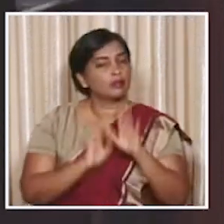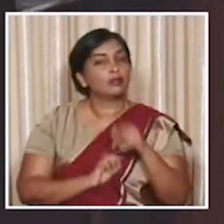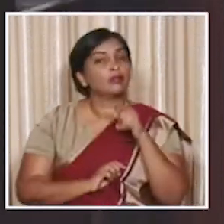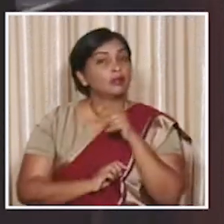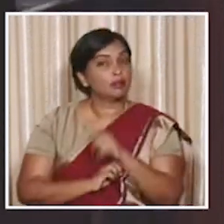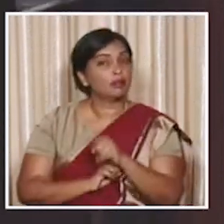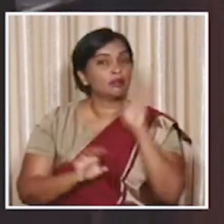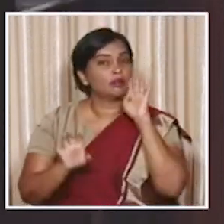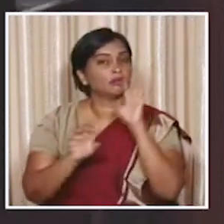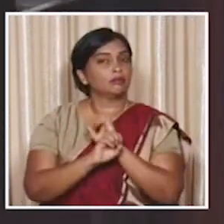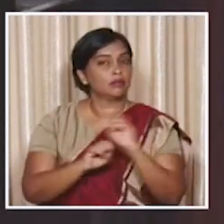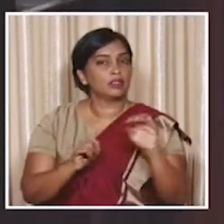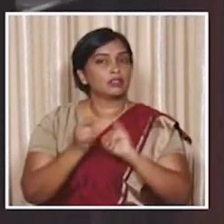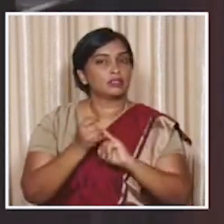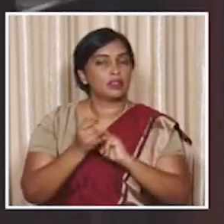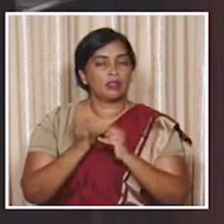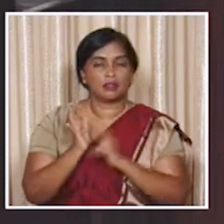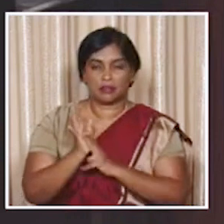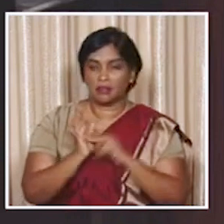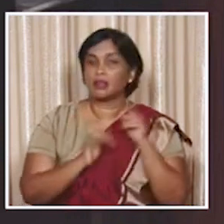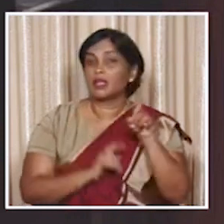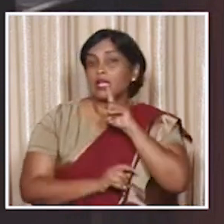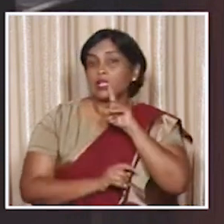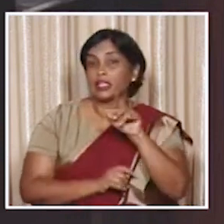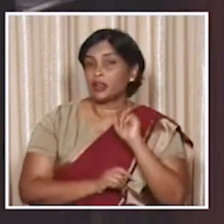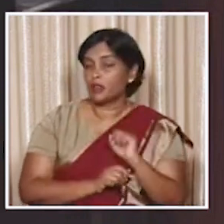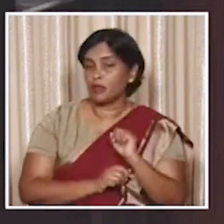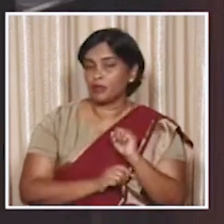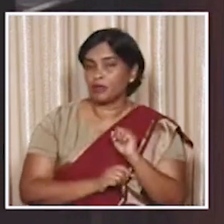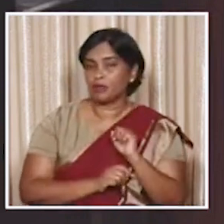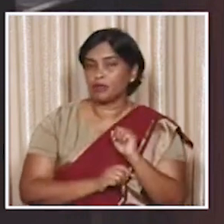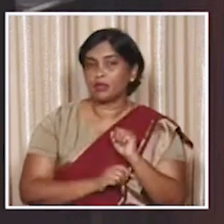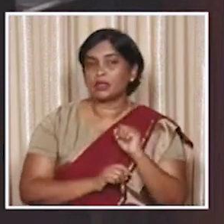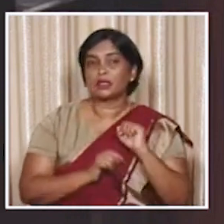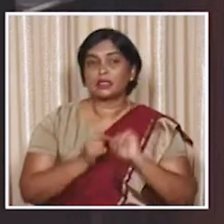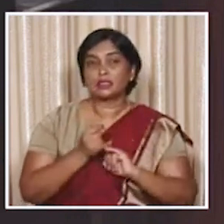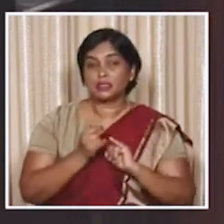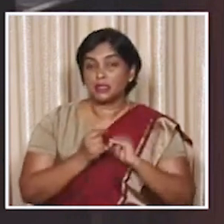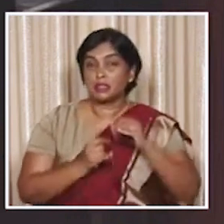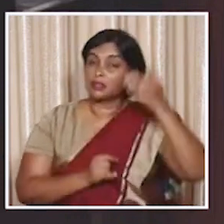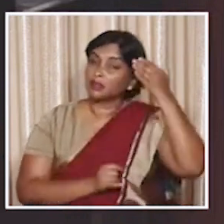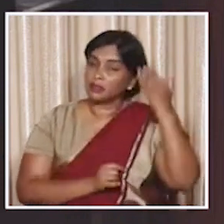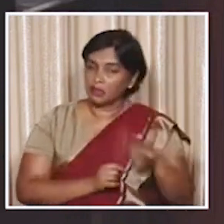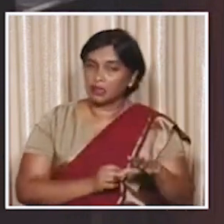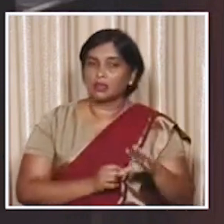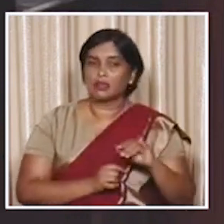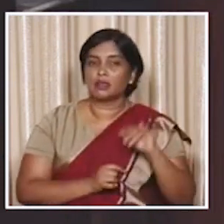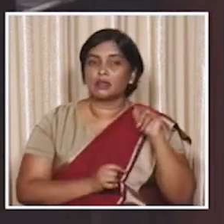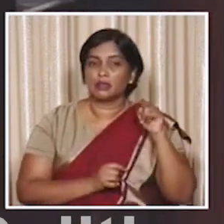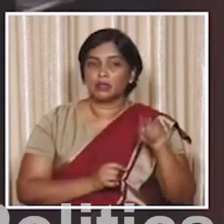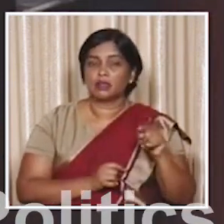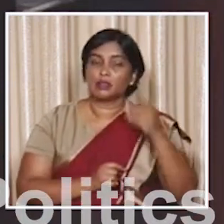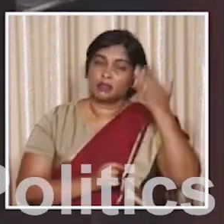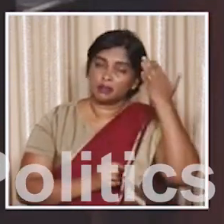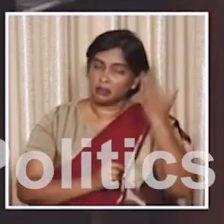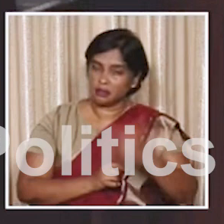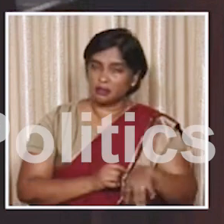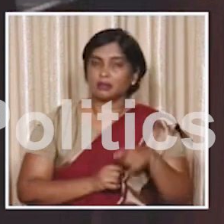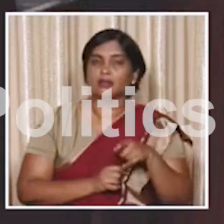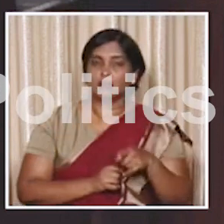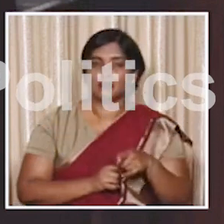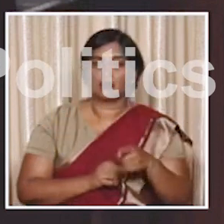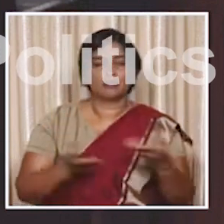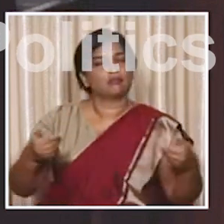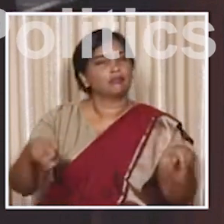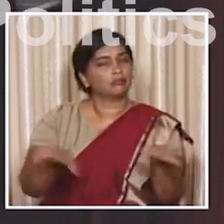ඔවුන්ට පණිවිඩයක් දෙනවා සනන් නිශාන්ත. මොකද්ද දෙන පණිවිඩය? සනන් නිශාන්ත මිය ගියා. සනන් නිශාන්තගේ දේහය අපි